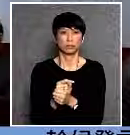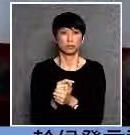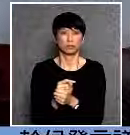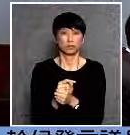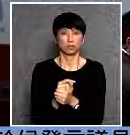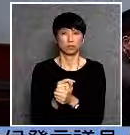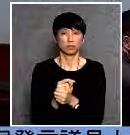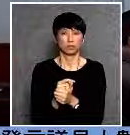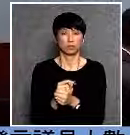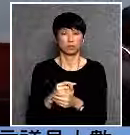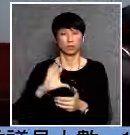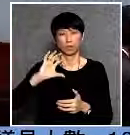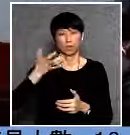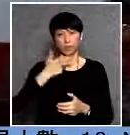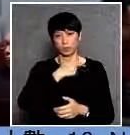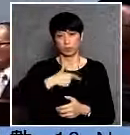黃毓民議員。